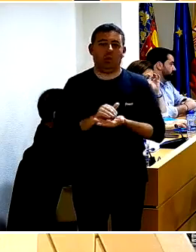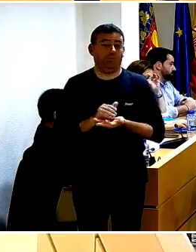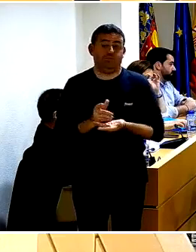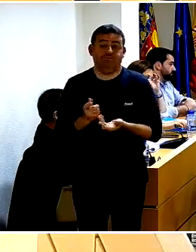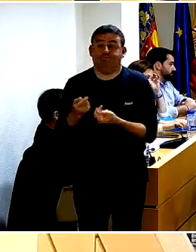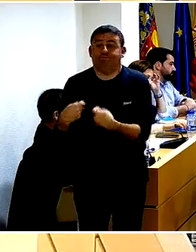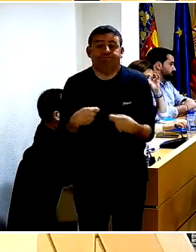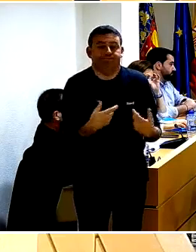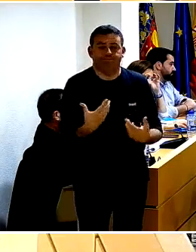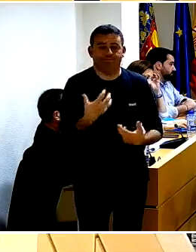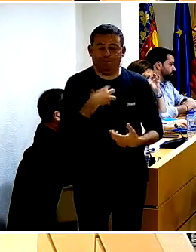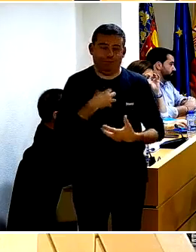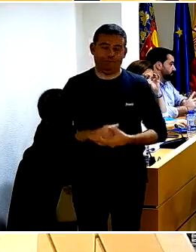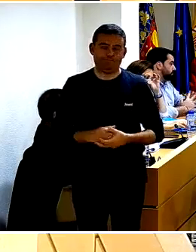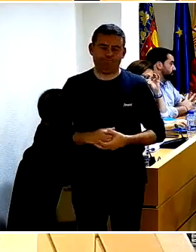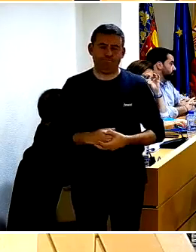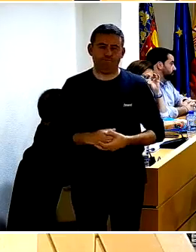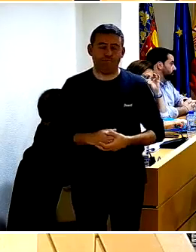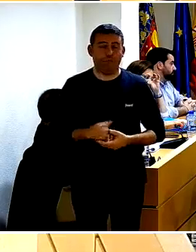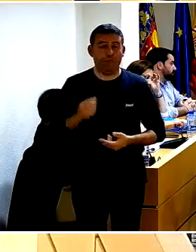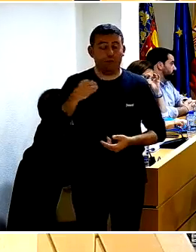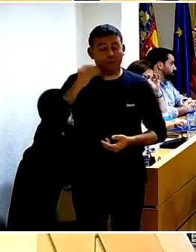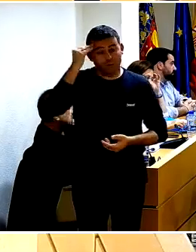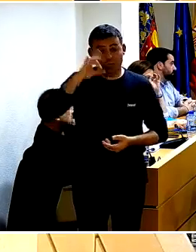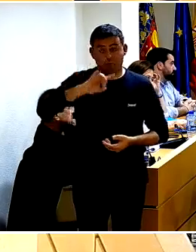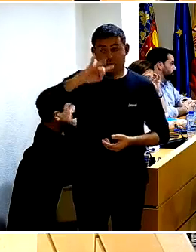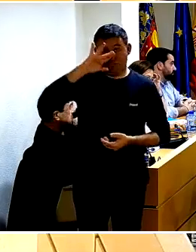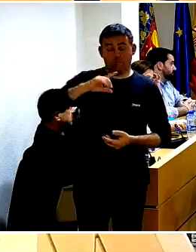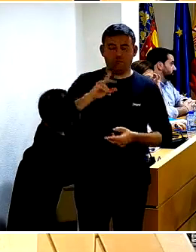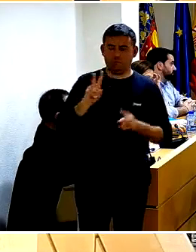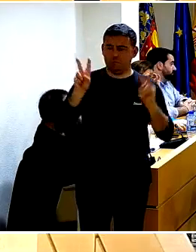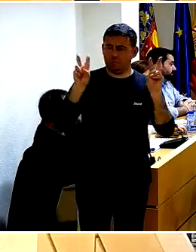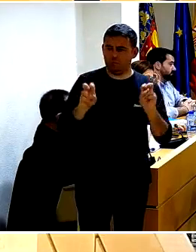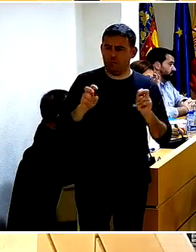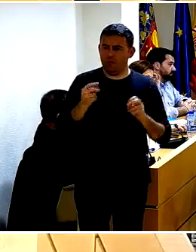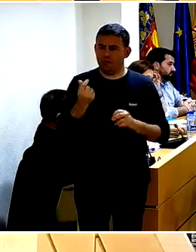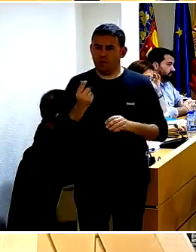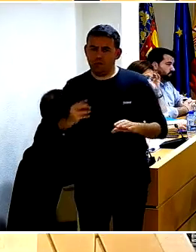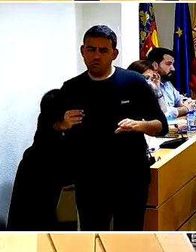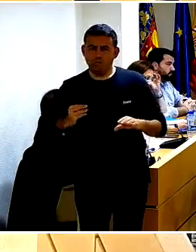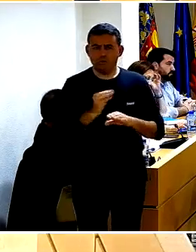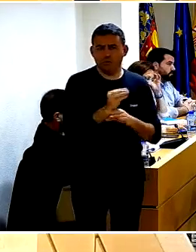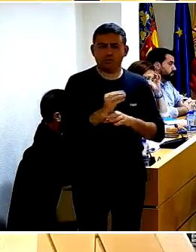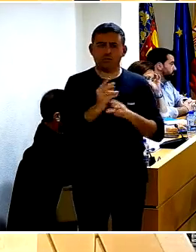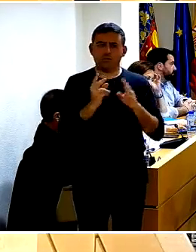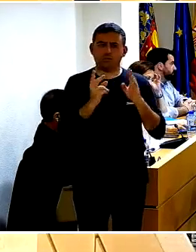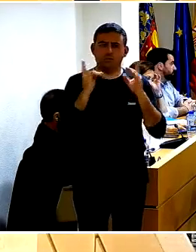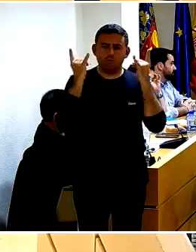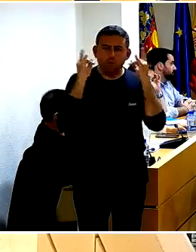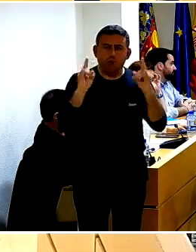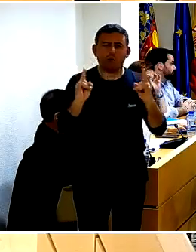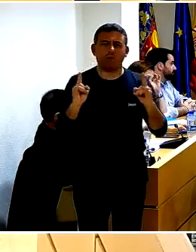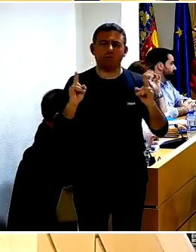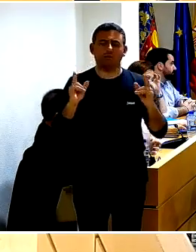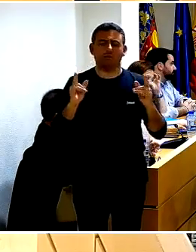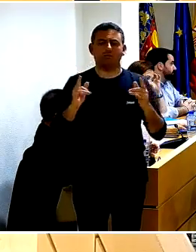M'ha sorprès que ha tret vostè pit de la inversió que van fer en parcs i jardins, unes